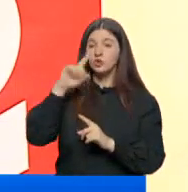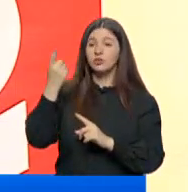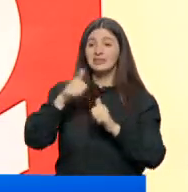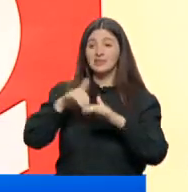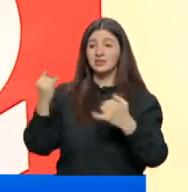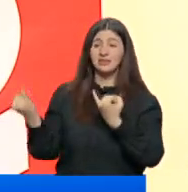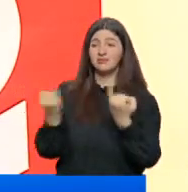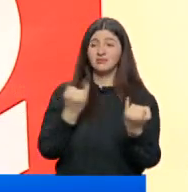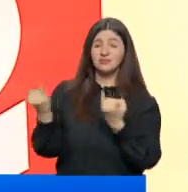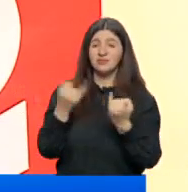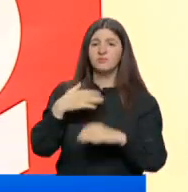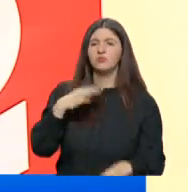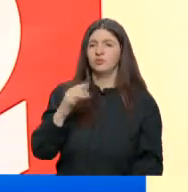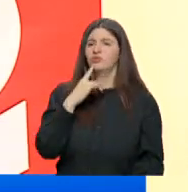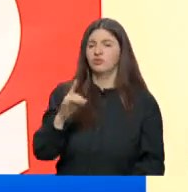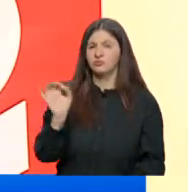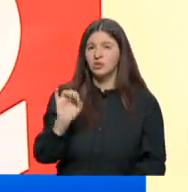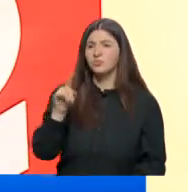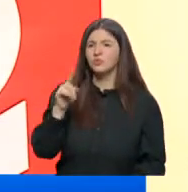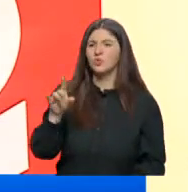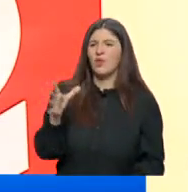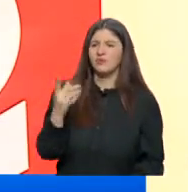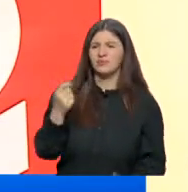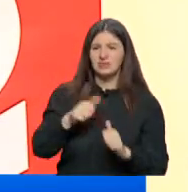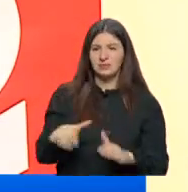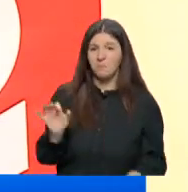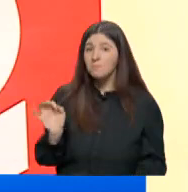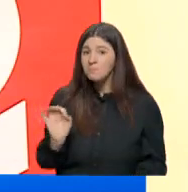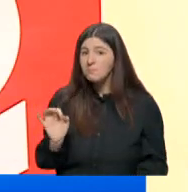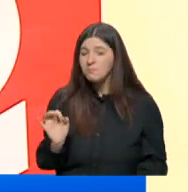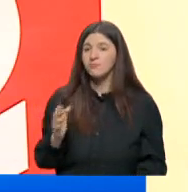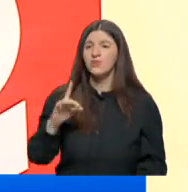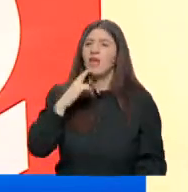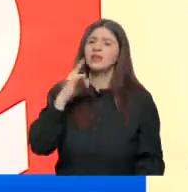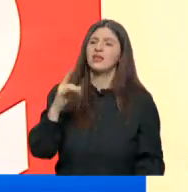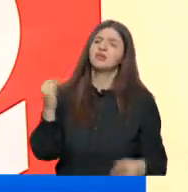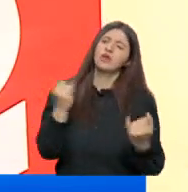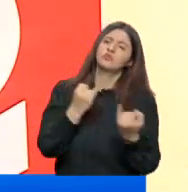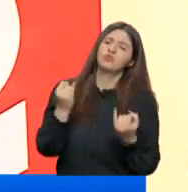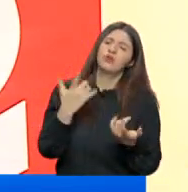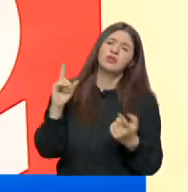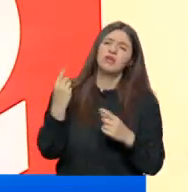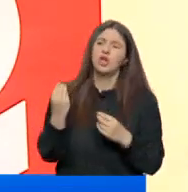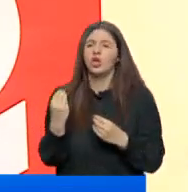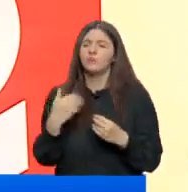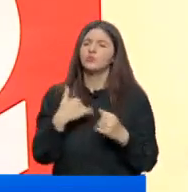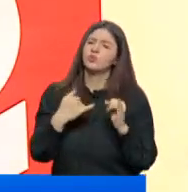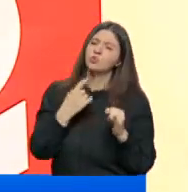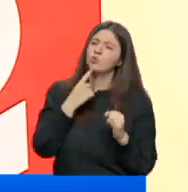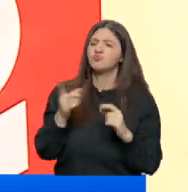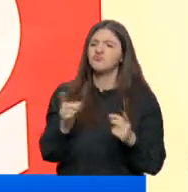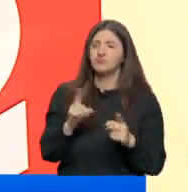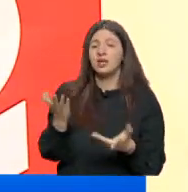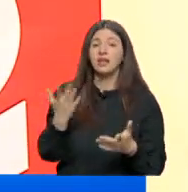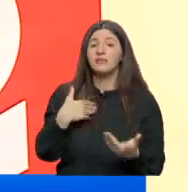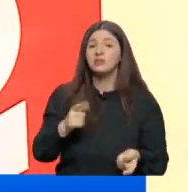sistemi tartışılırken biz şunu söylüyorduk değil mi? Diyorduk ki bu ucube bir sistemdir. İddia tartışılıyor. Ya iktidar iyidir diyor, biz kötüdür diyoruz.